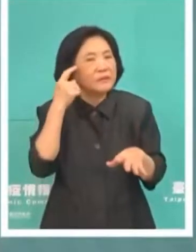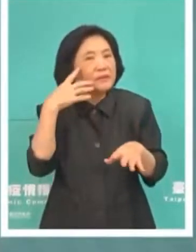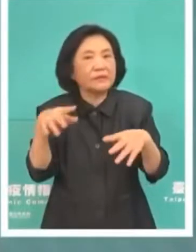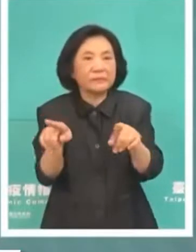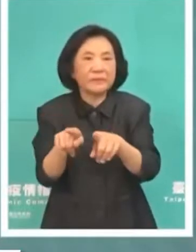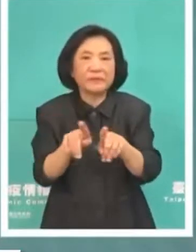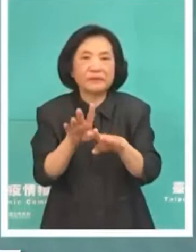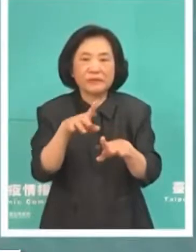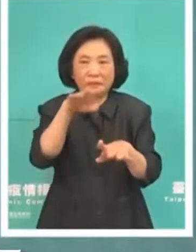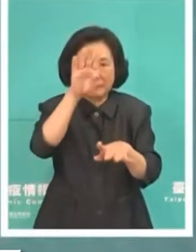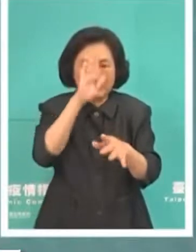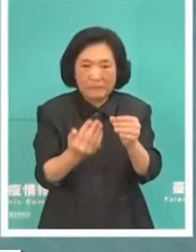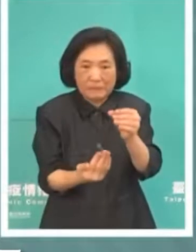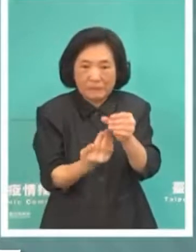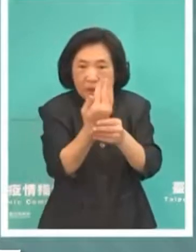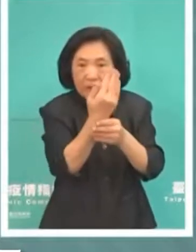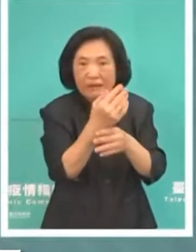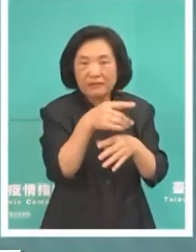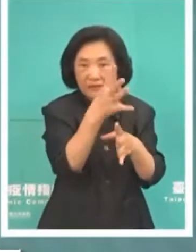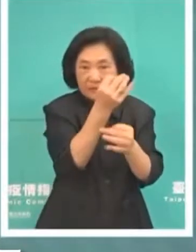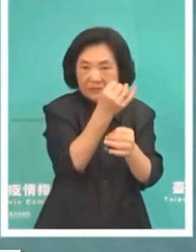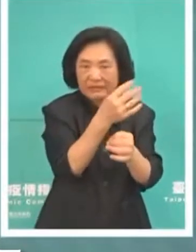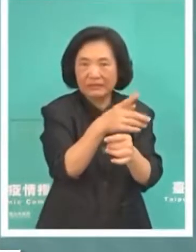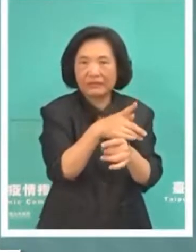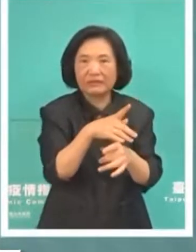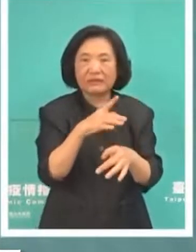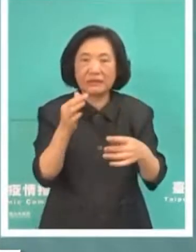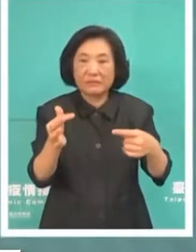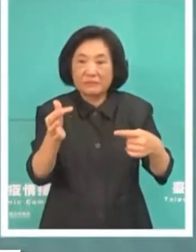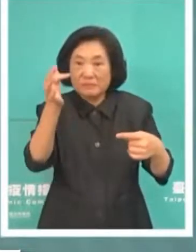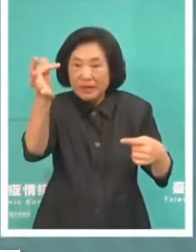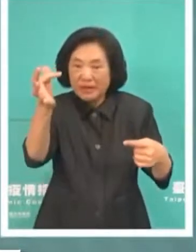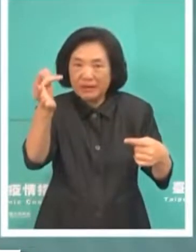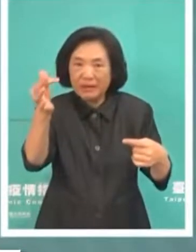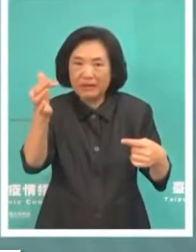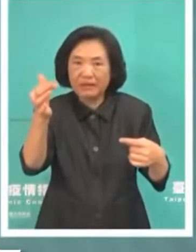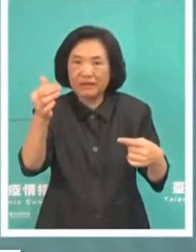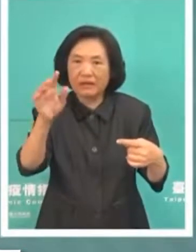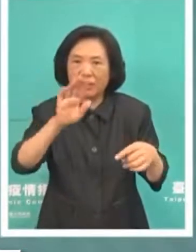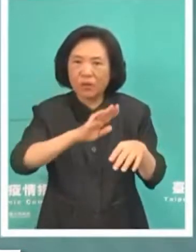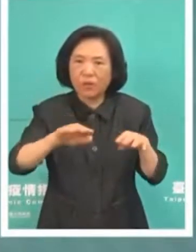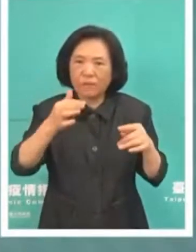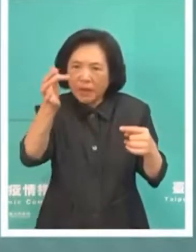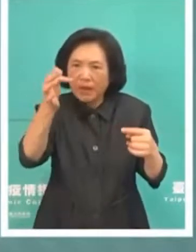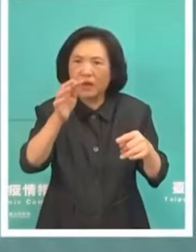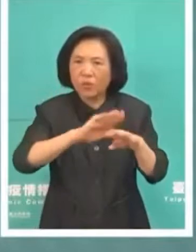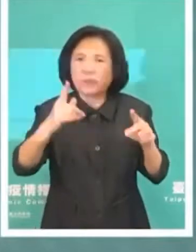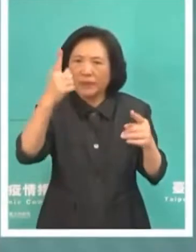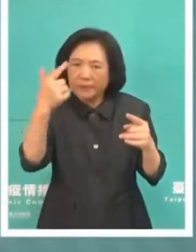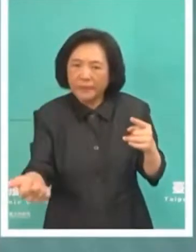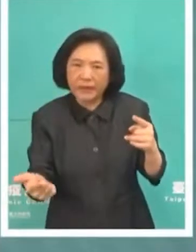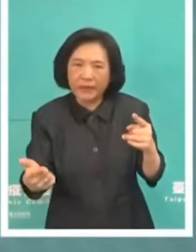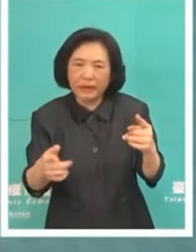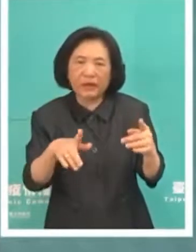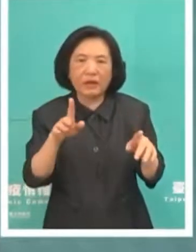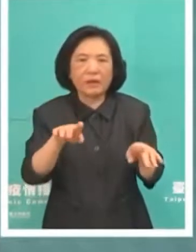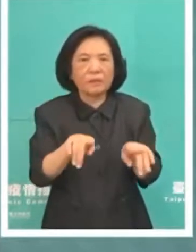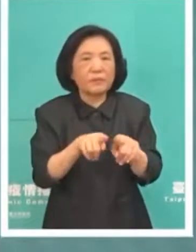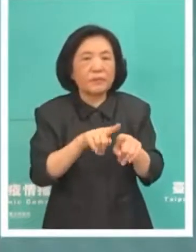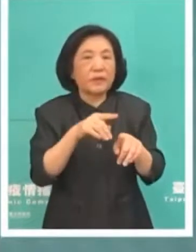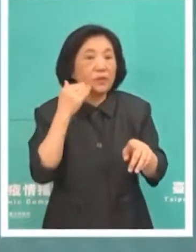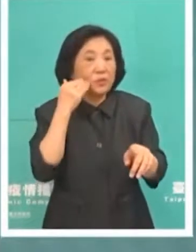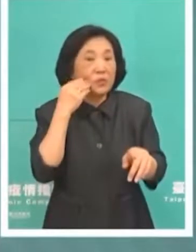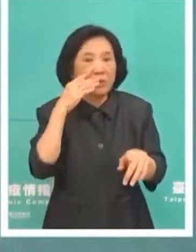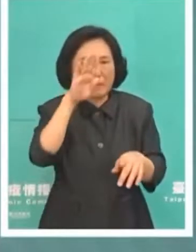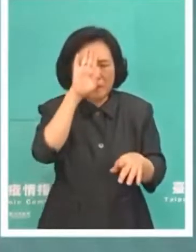是用化病制的哦，所以比那个。确诊日又比发病日大概有时候慢两天左右，因为不是一般人马上发